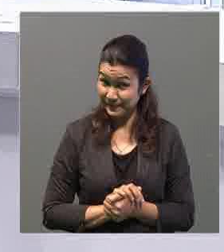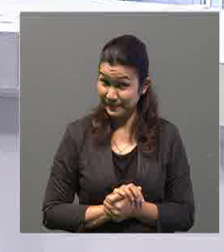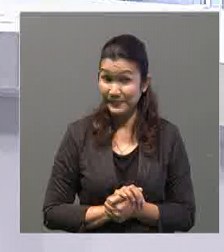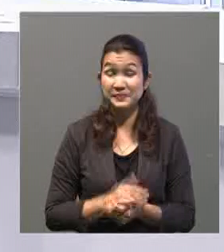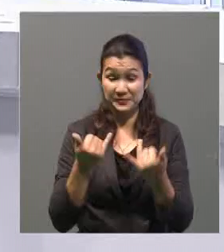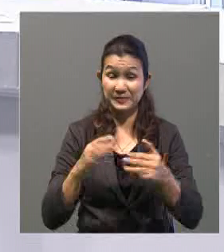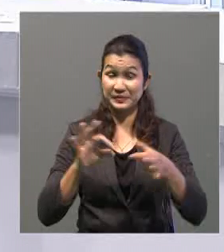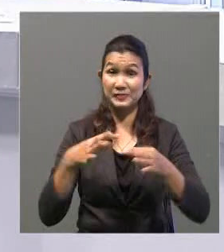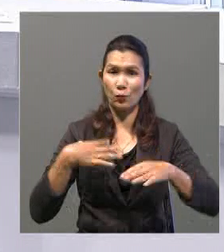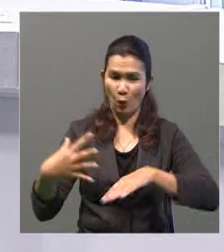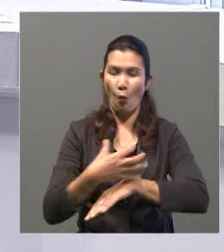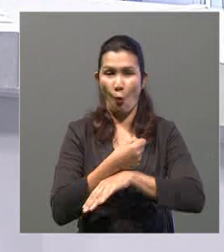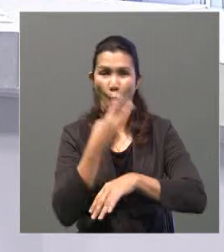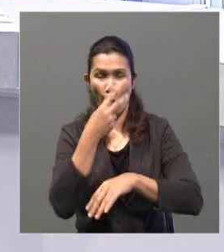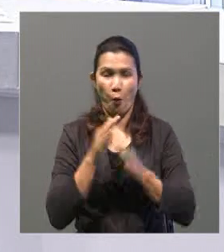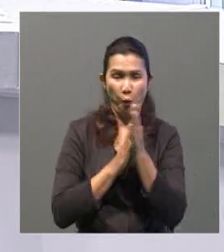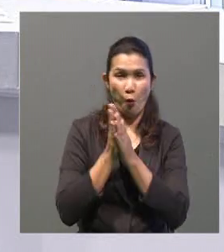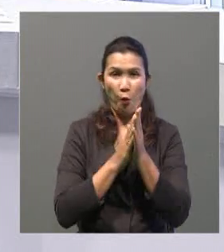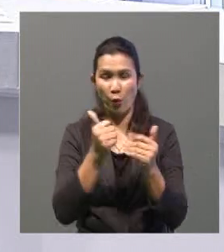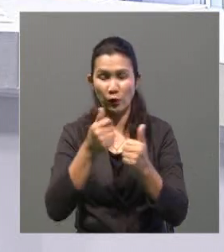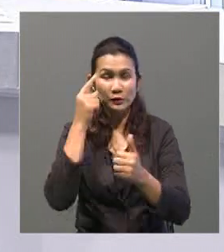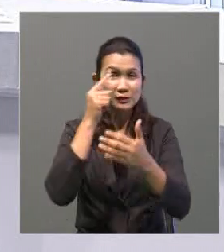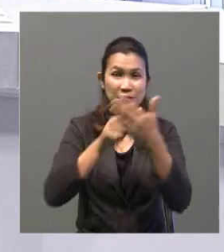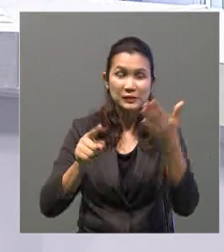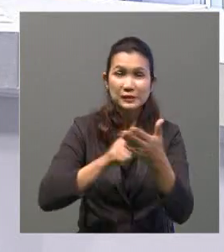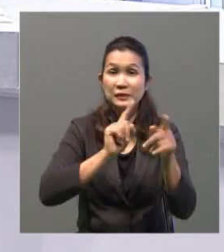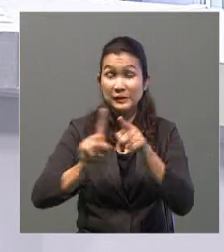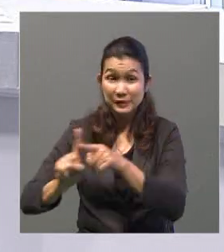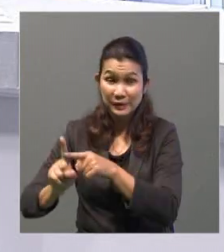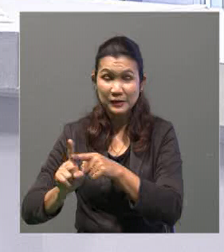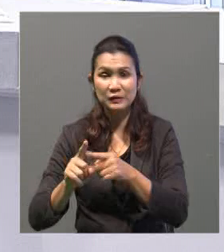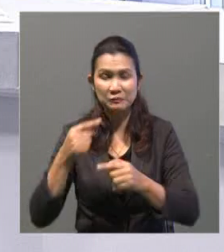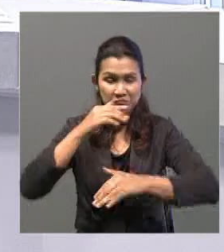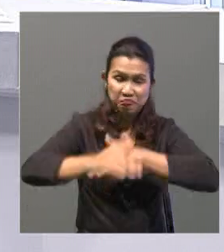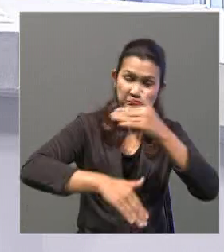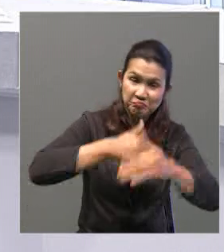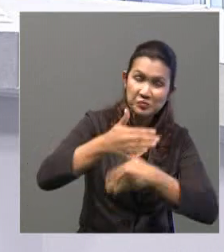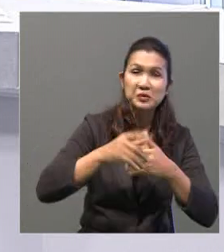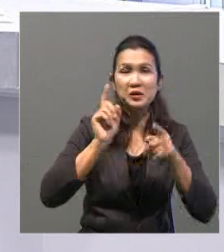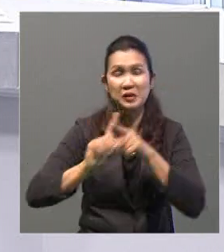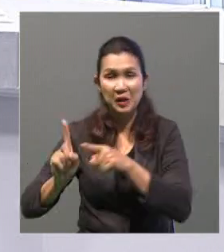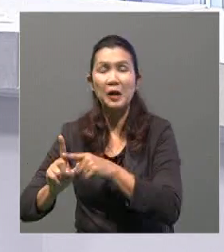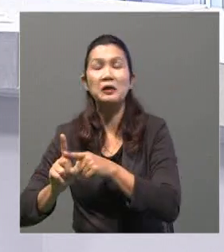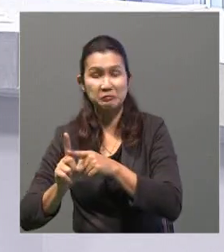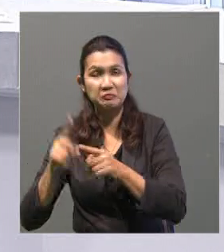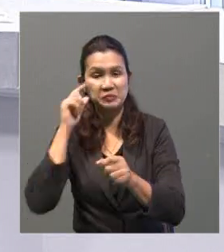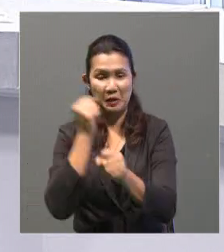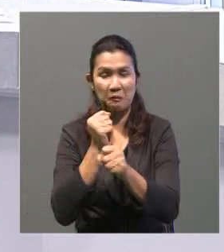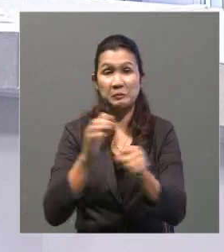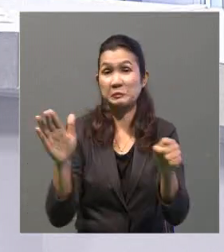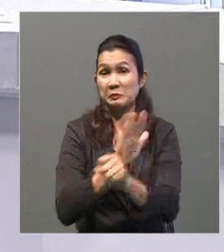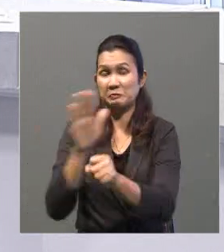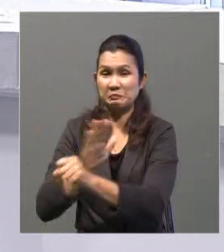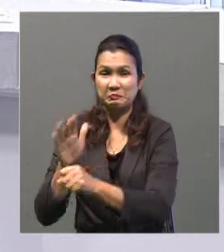คึกคักทางการเมืองทีเดียวโหมดการเลือกตั้งอย่างเต็มที่พรรคการเมืองแต่ละพรรคเดินหน้าเดินสูบไปยังเต็มกำลังเลยนะครับ